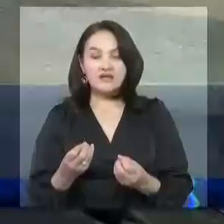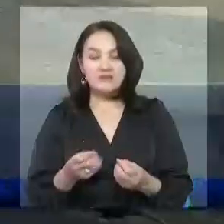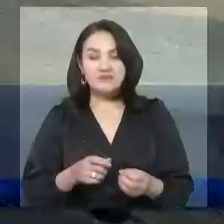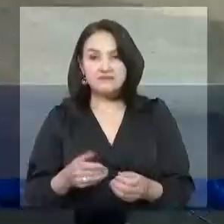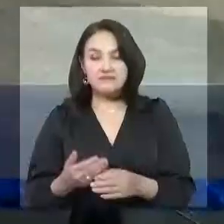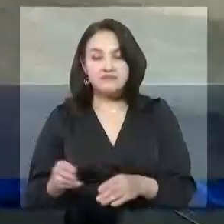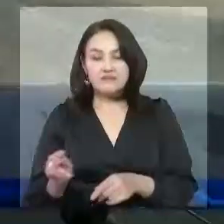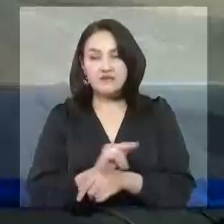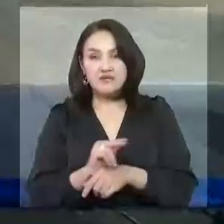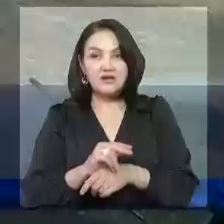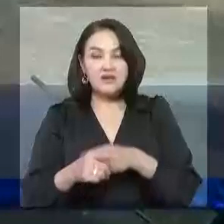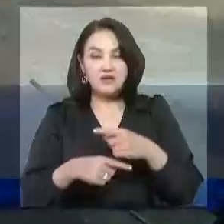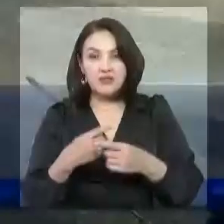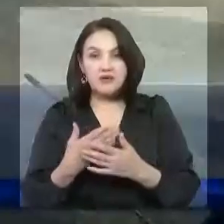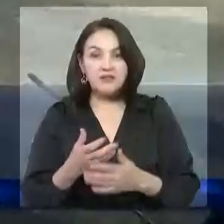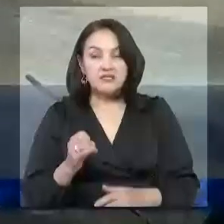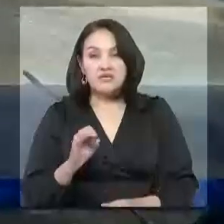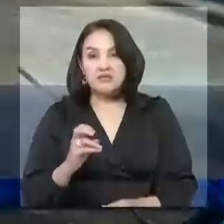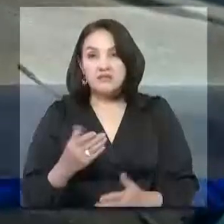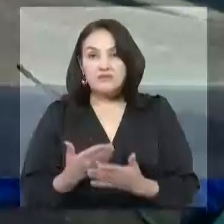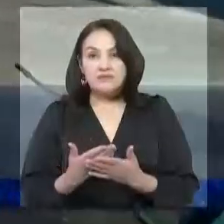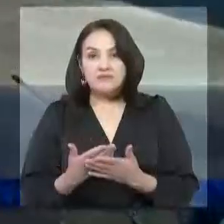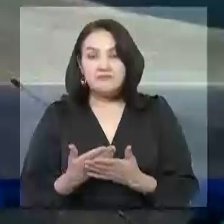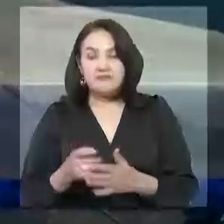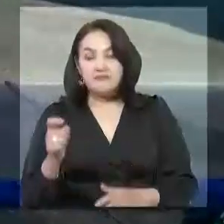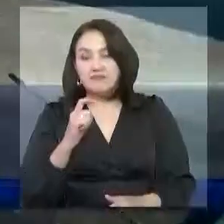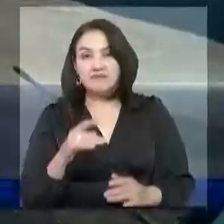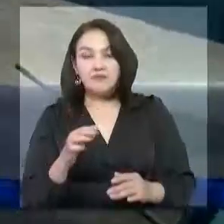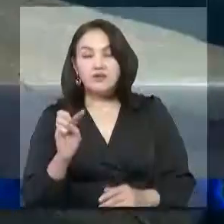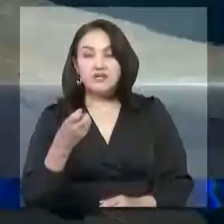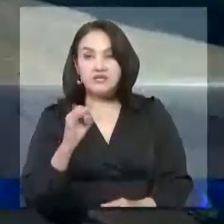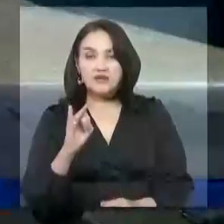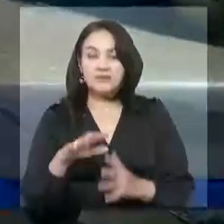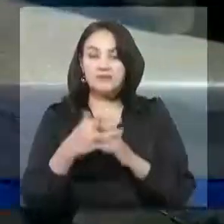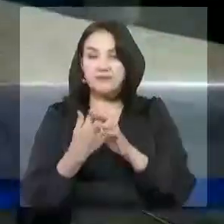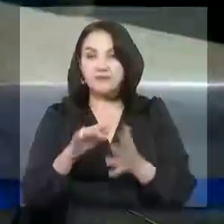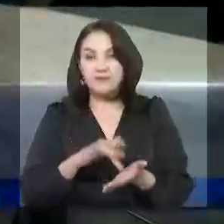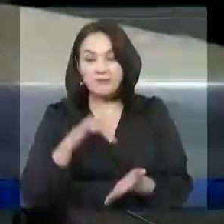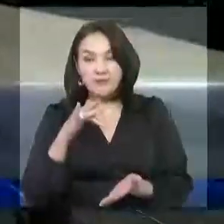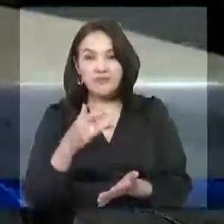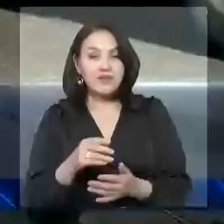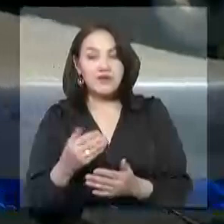ағымдағы жөндеу бойынша Қазсервис мекемесі Хромтау мен Бүгітсай ауылының